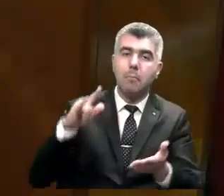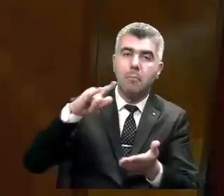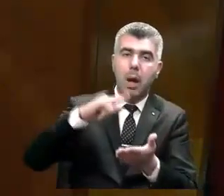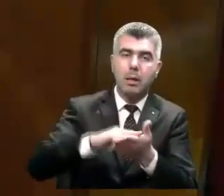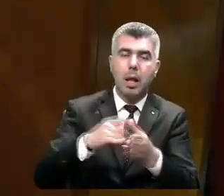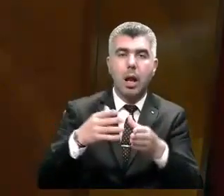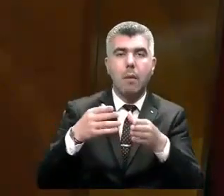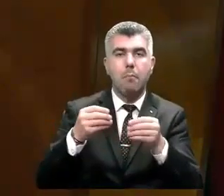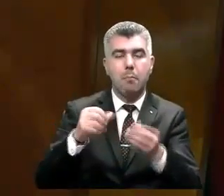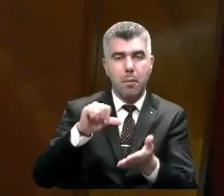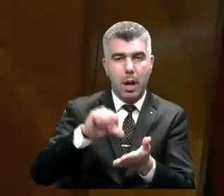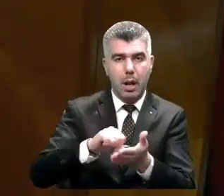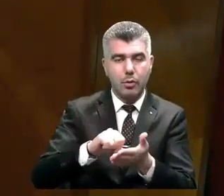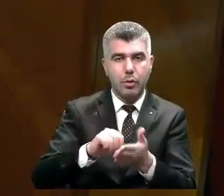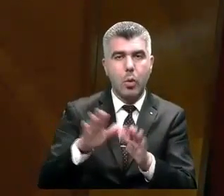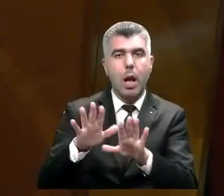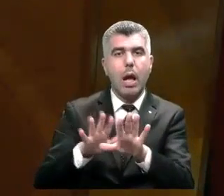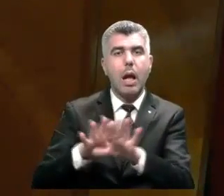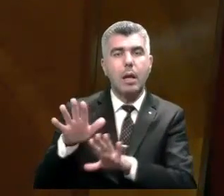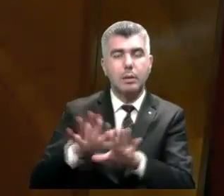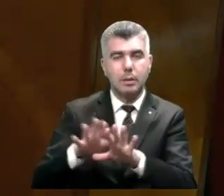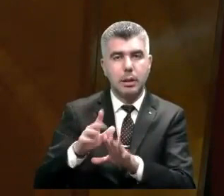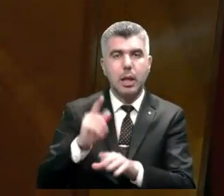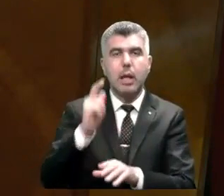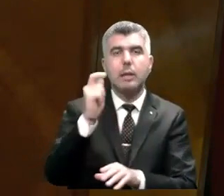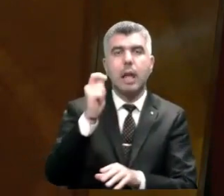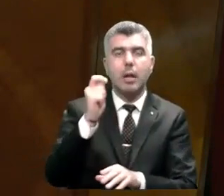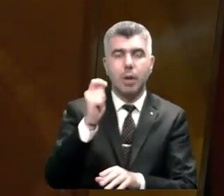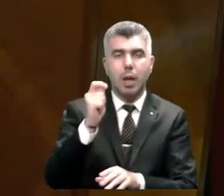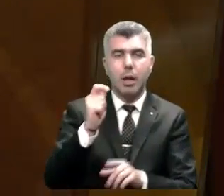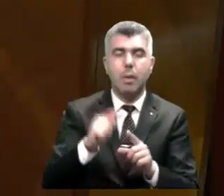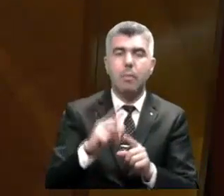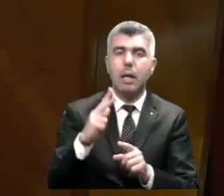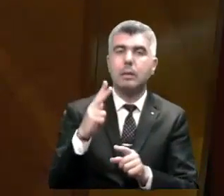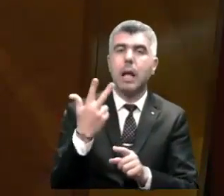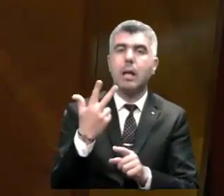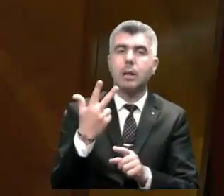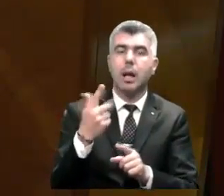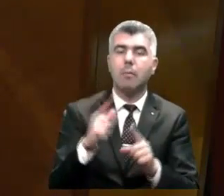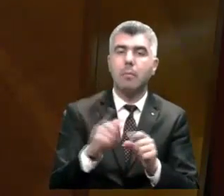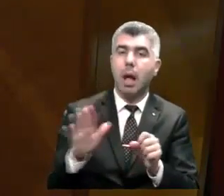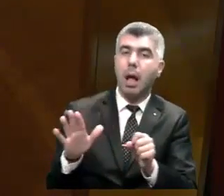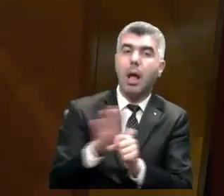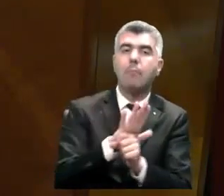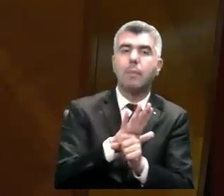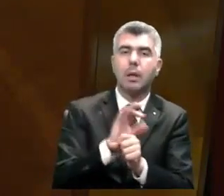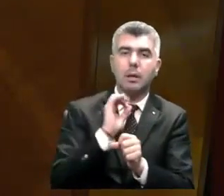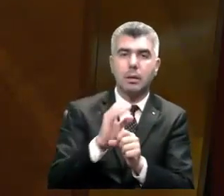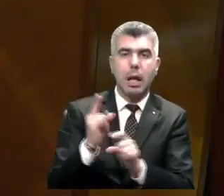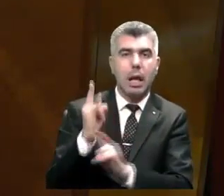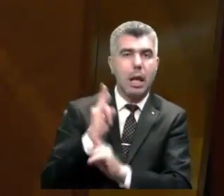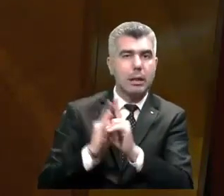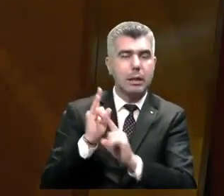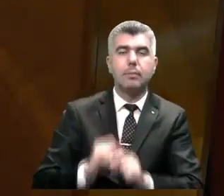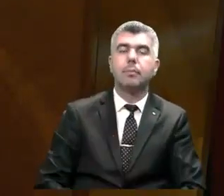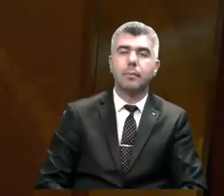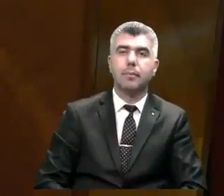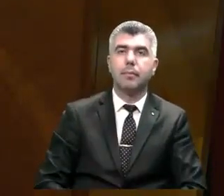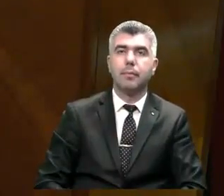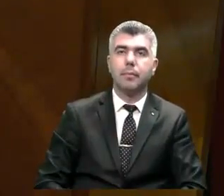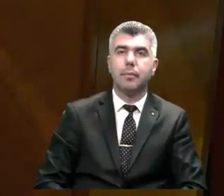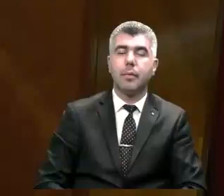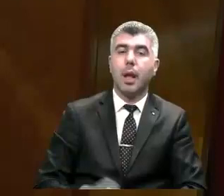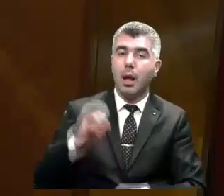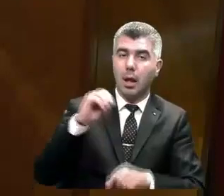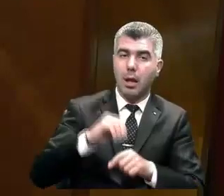مراكش ومطار اكادير ومطار طنجه، وهما المطارات الثلاثه اللي كانوا وصلوا للطاقه ديالهم الاستيعابيه. في نفس الوقت